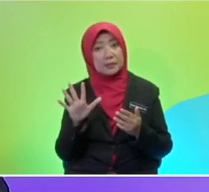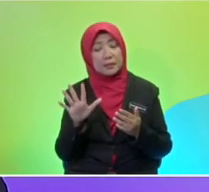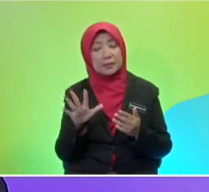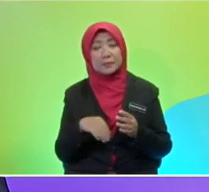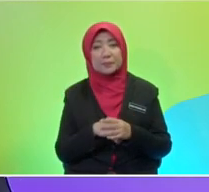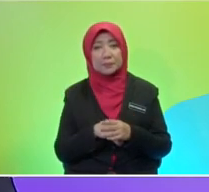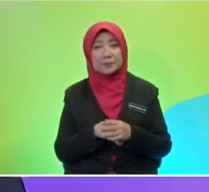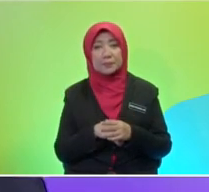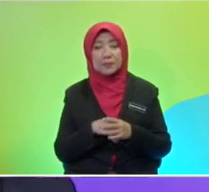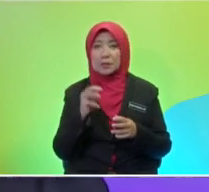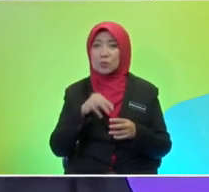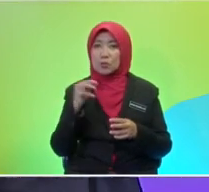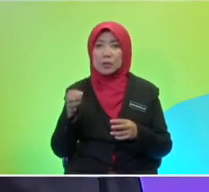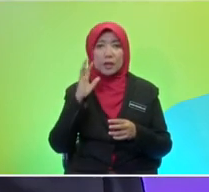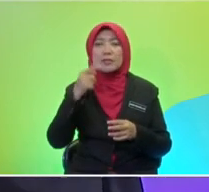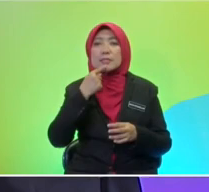ini adalah